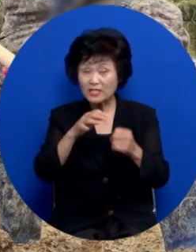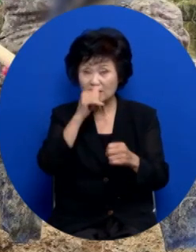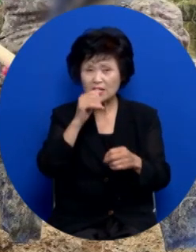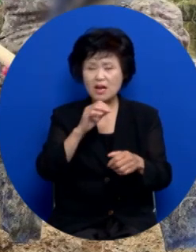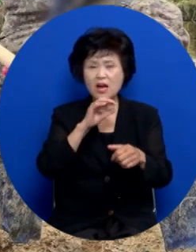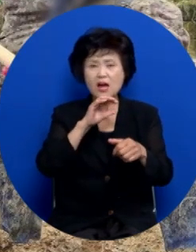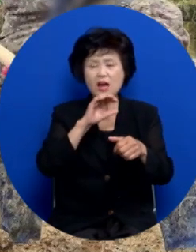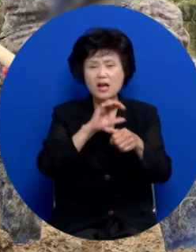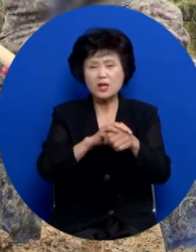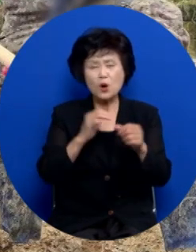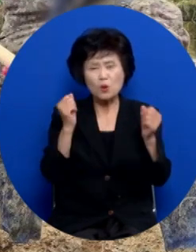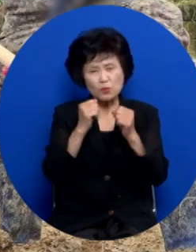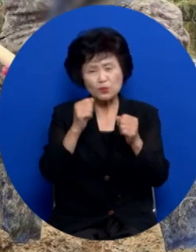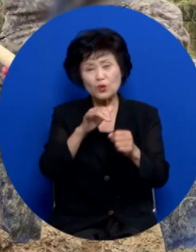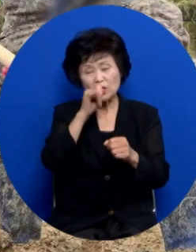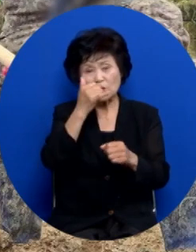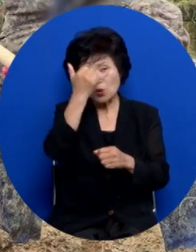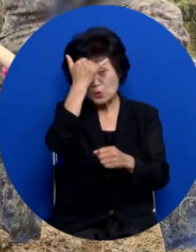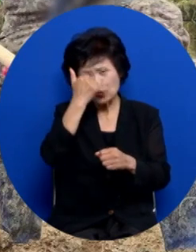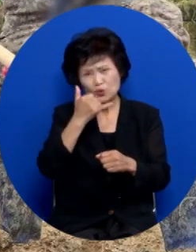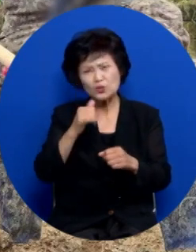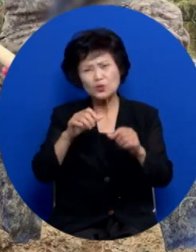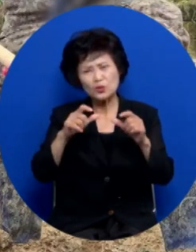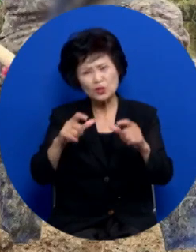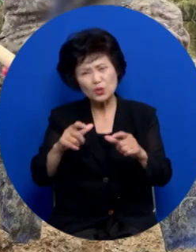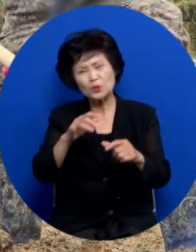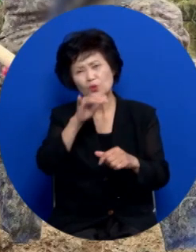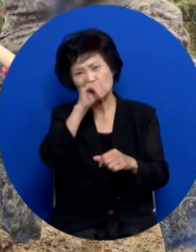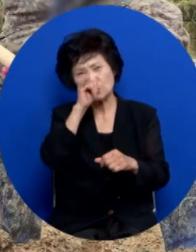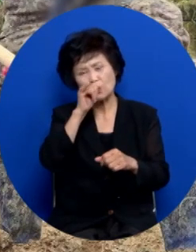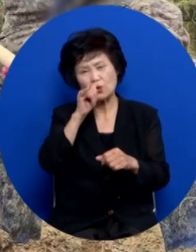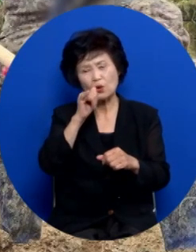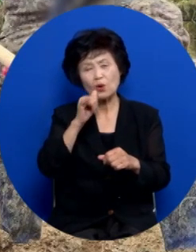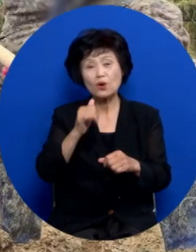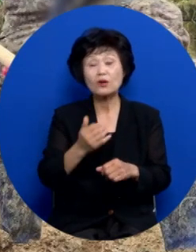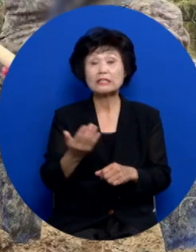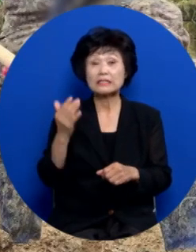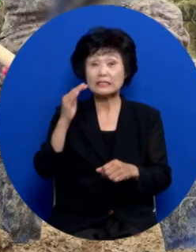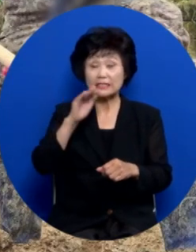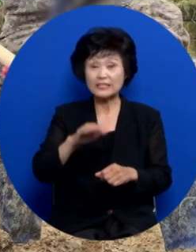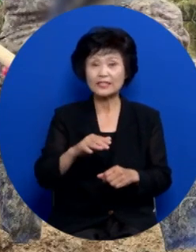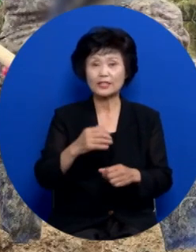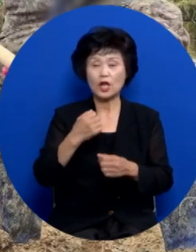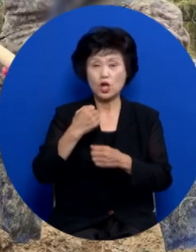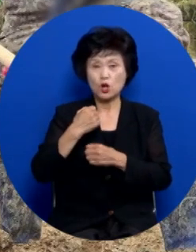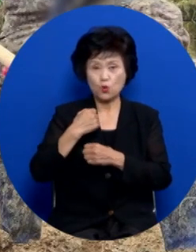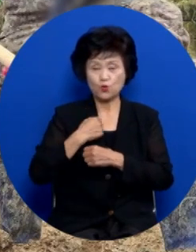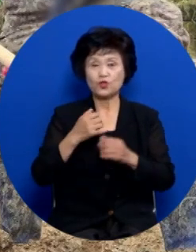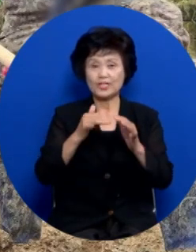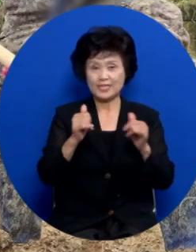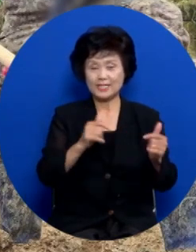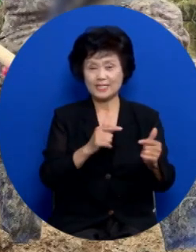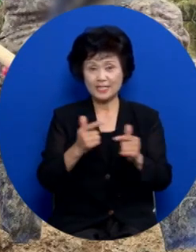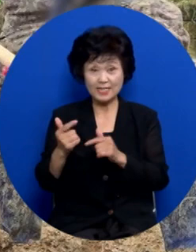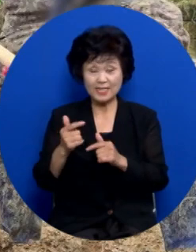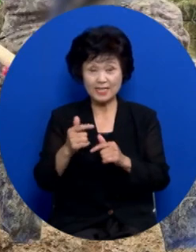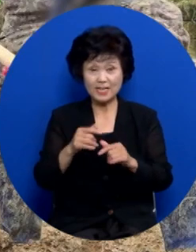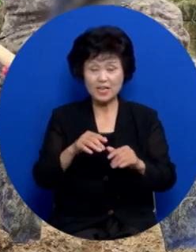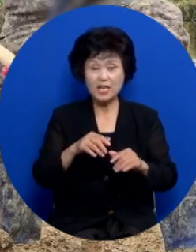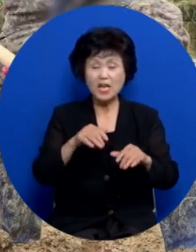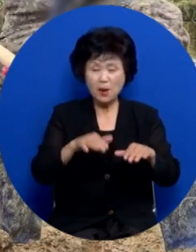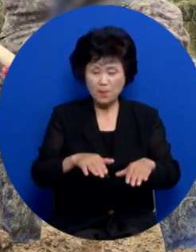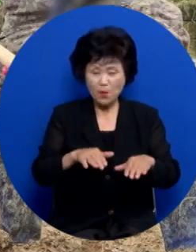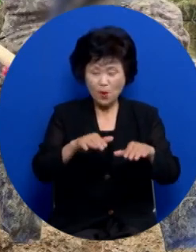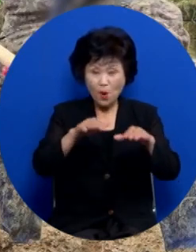경북도 있고 또 충청도도 있고 자 우리 군장병들이 수해 복구에 많이